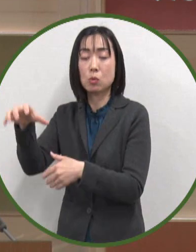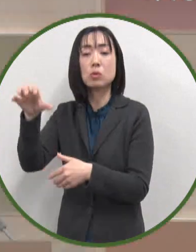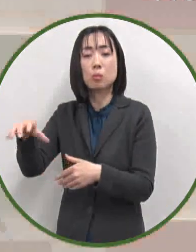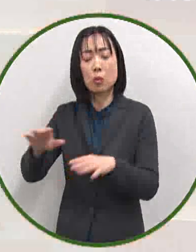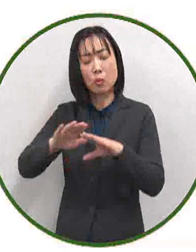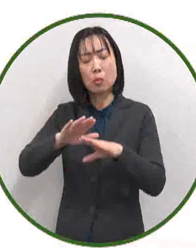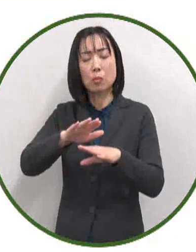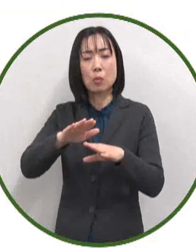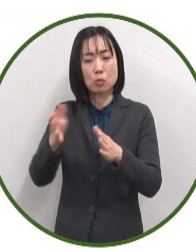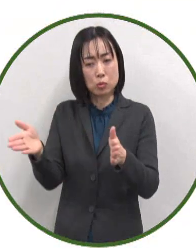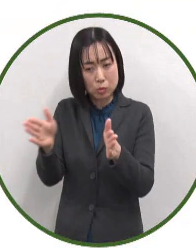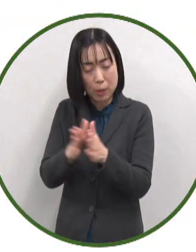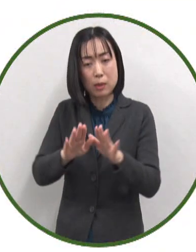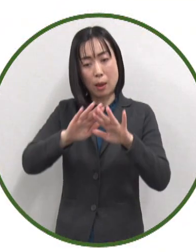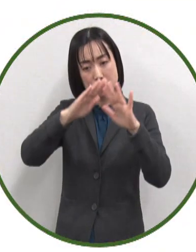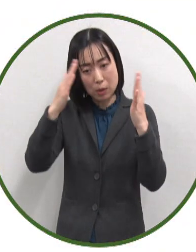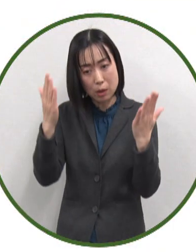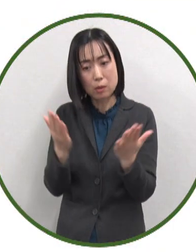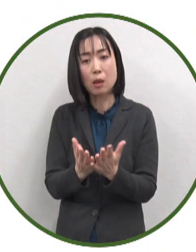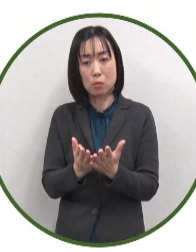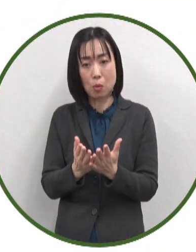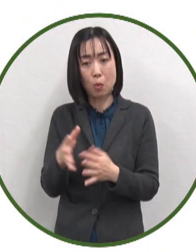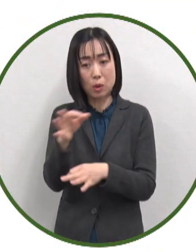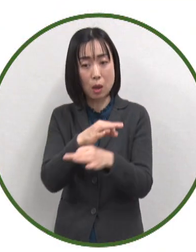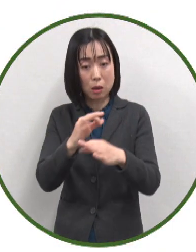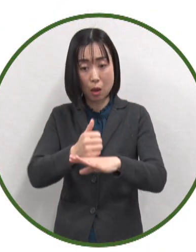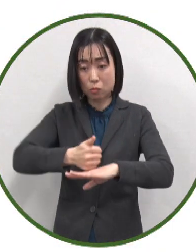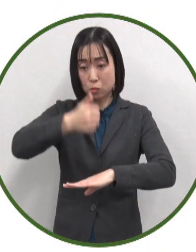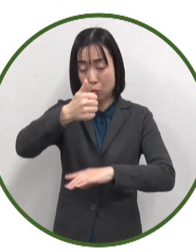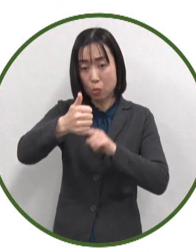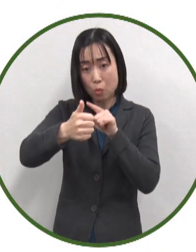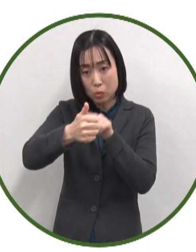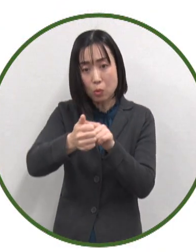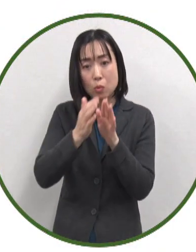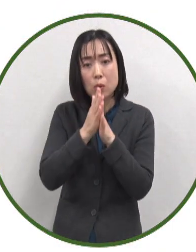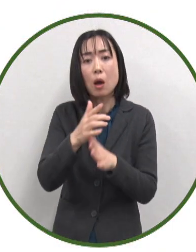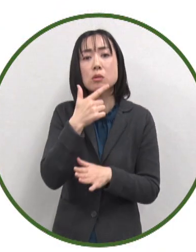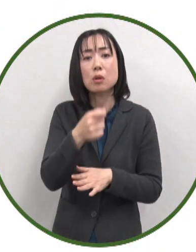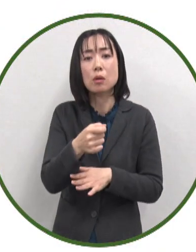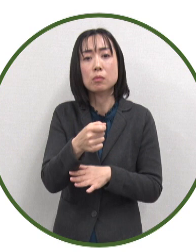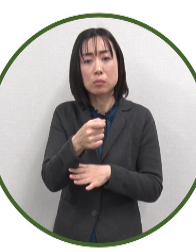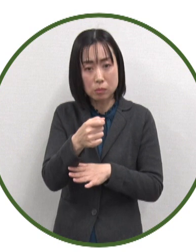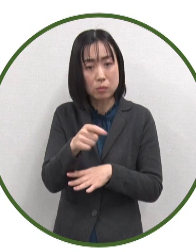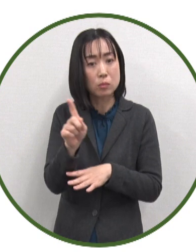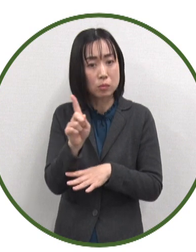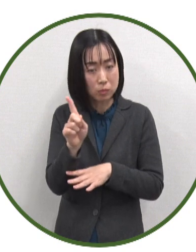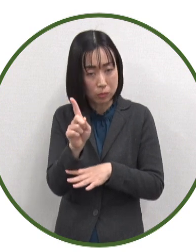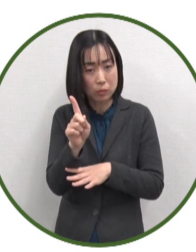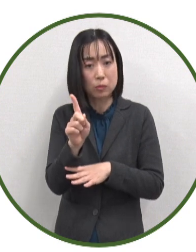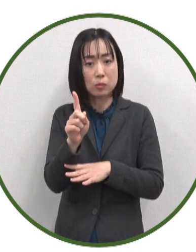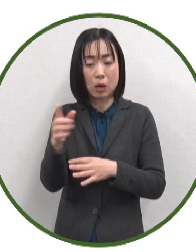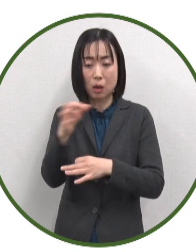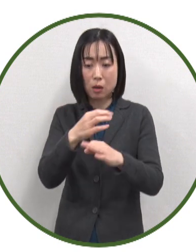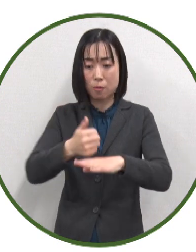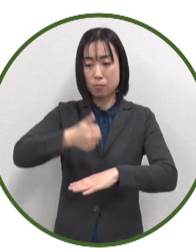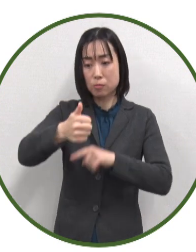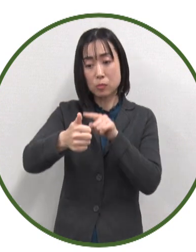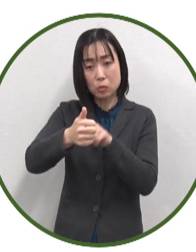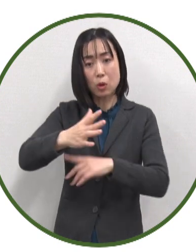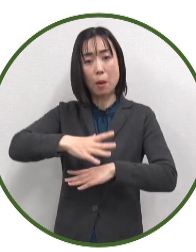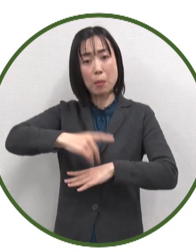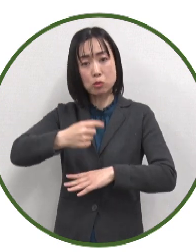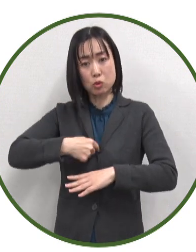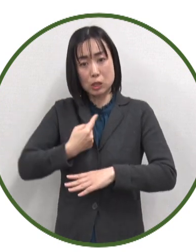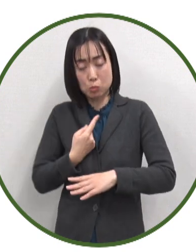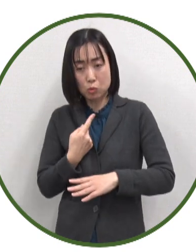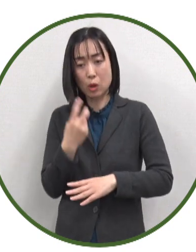ますが、まずは経営者の方自らが積極的に検査を受けるようにお願いします。そして、